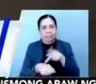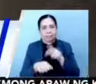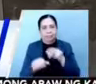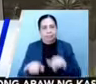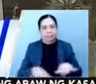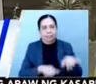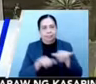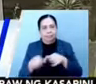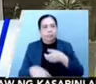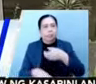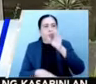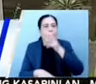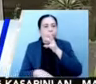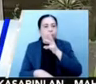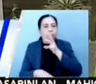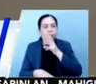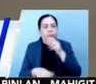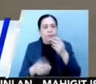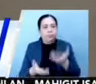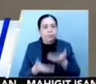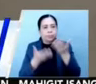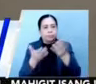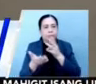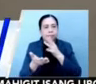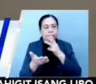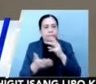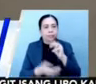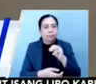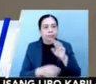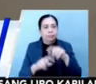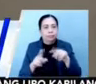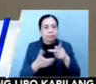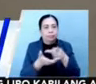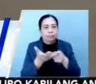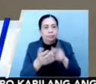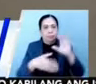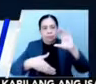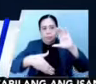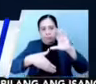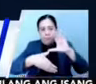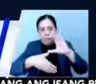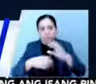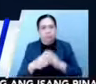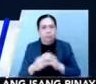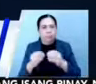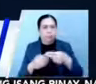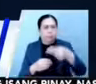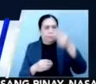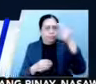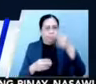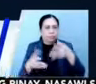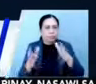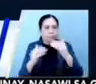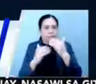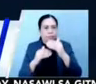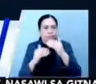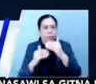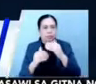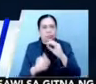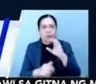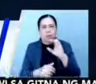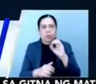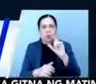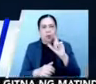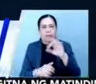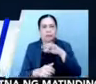Drinking Water ang isinuplay na tubig ng Maynilad sa ilang bahagi ng Caloocan. Mas mataas sa allowable limit ang coliform content o